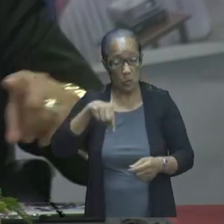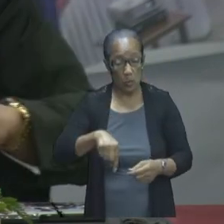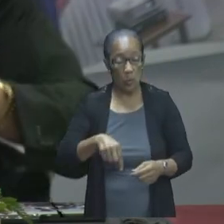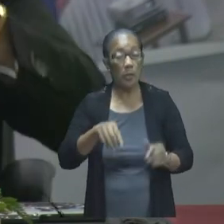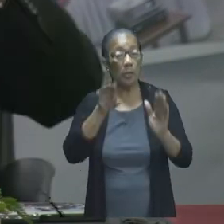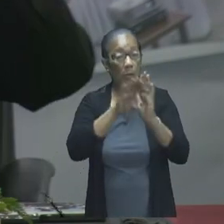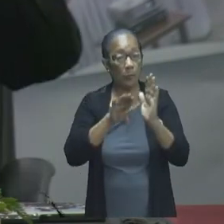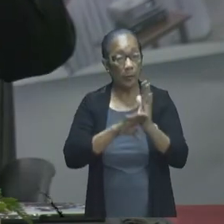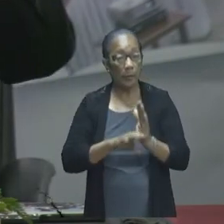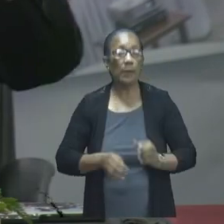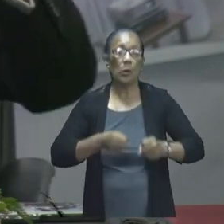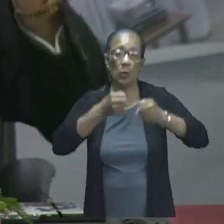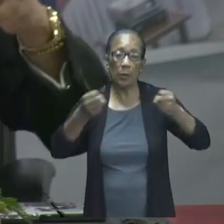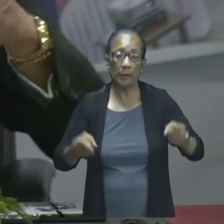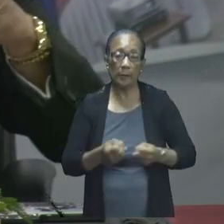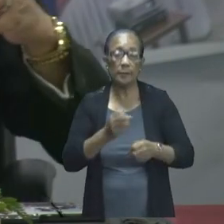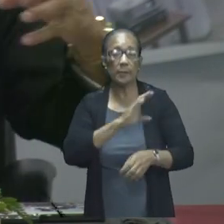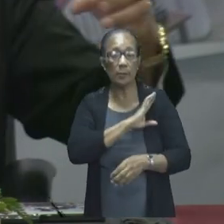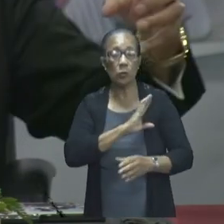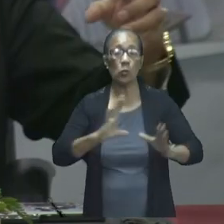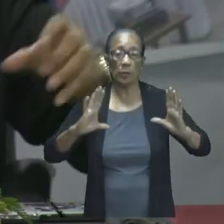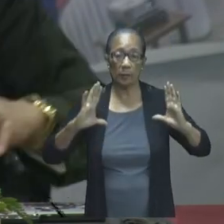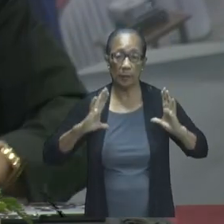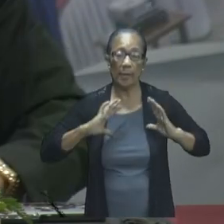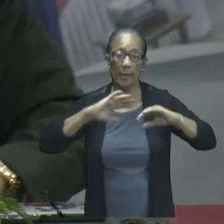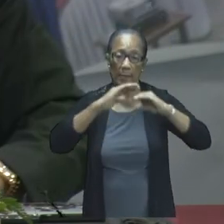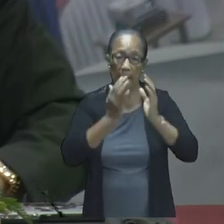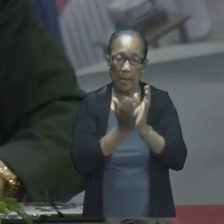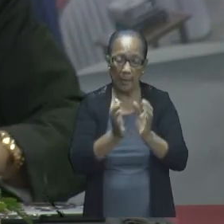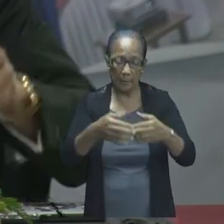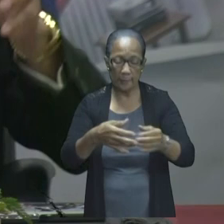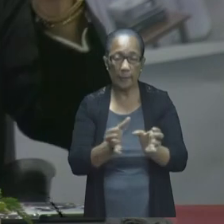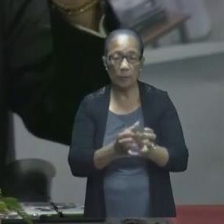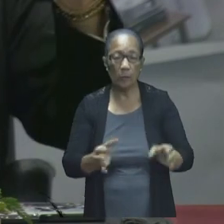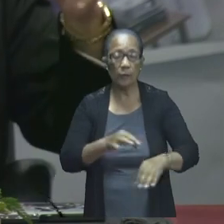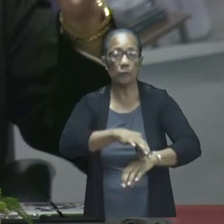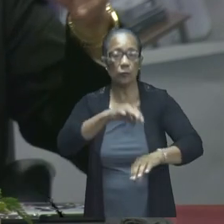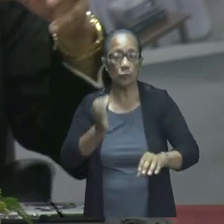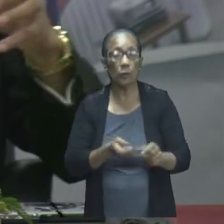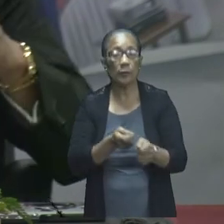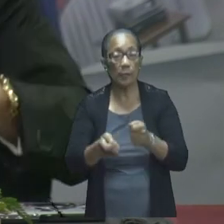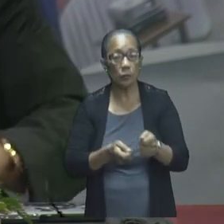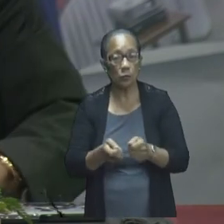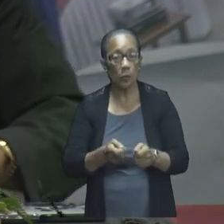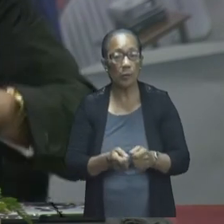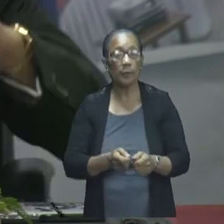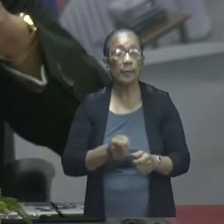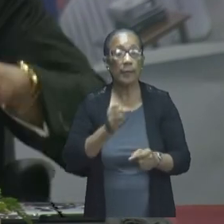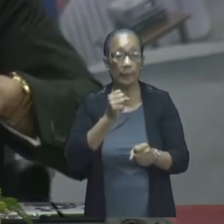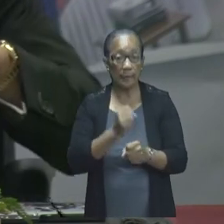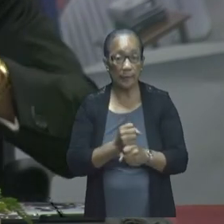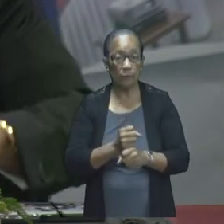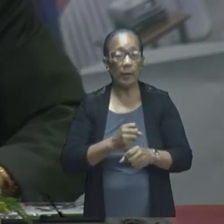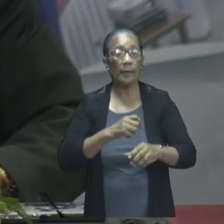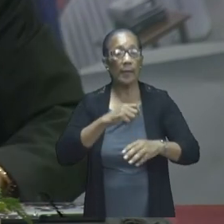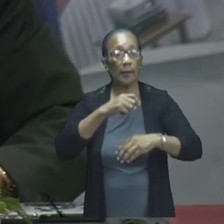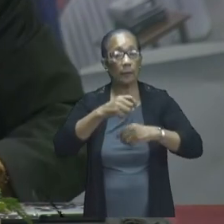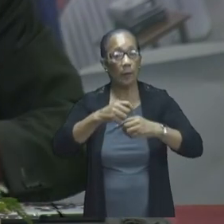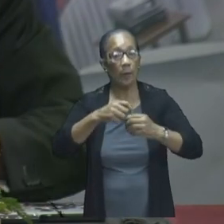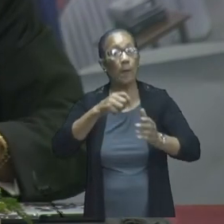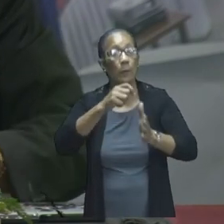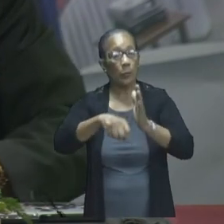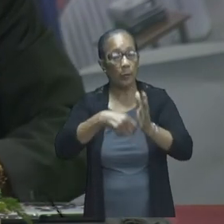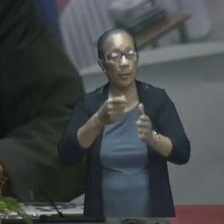organisatie met een programma directeur en alle sectoren van de gezondheidszorg die kregen een project tracker en dan kreeg je projectteams